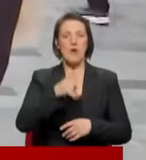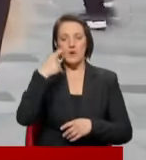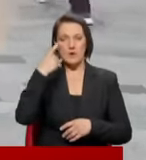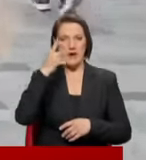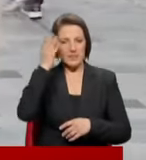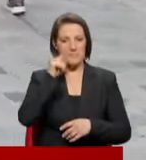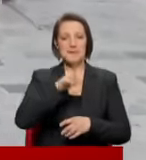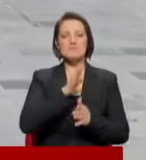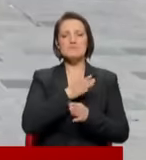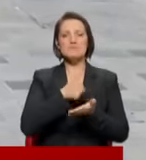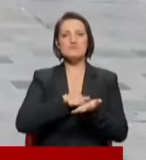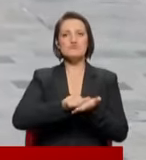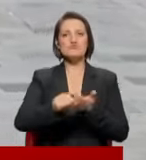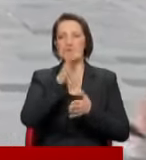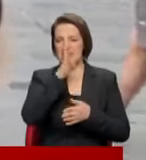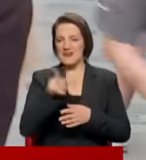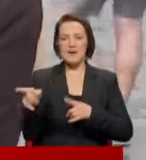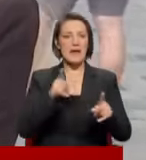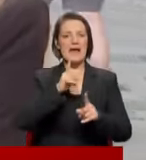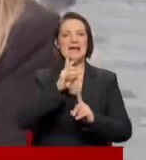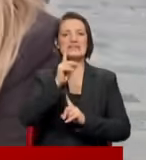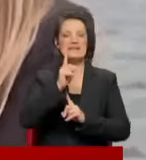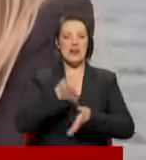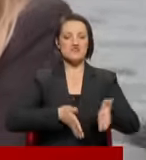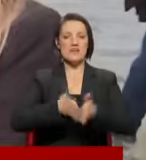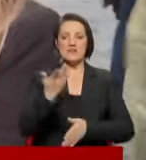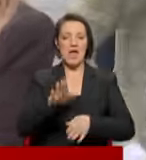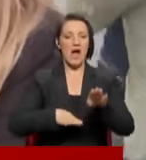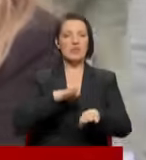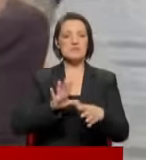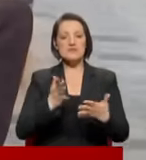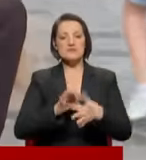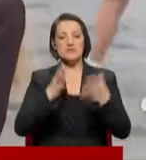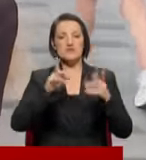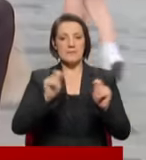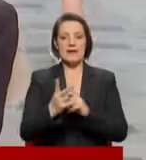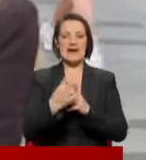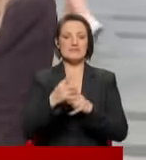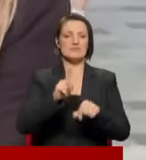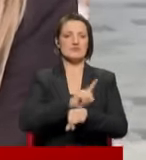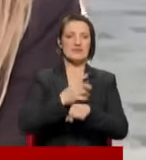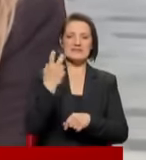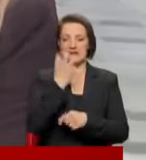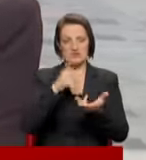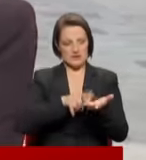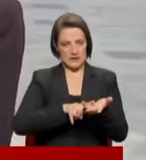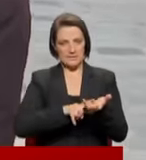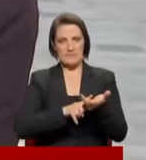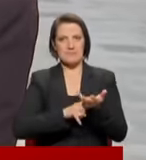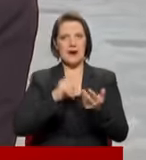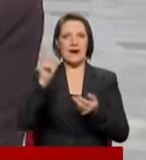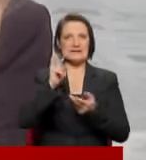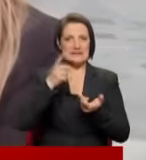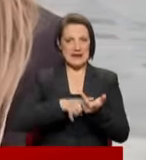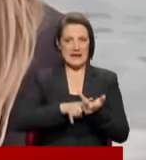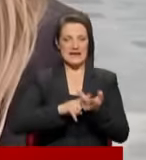bütün taraflarla birlikte İstiklal Caddesi'nde hangi adımları atalım? Katılımcı bir süreçte sanatçılarla,